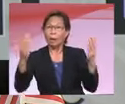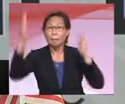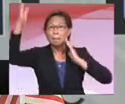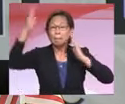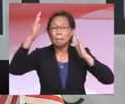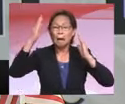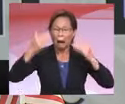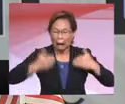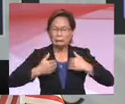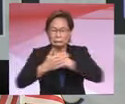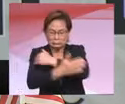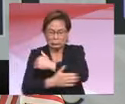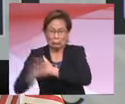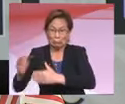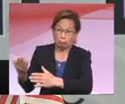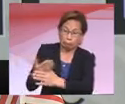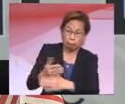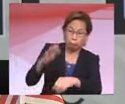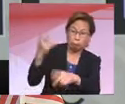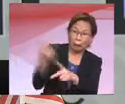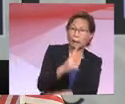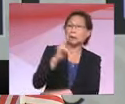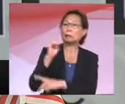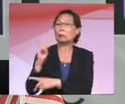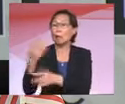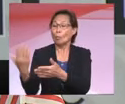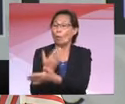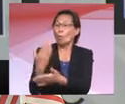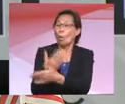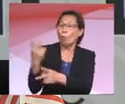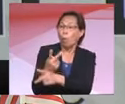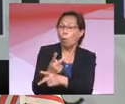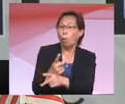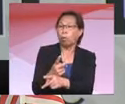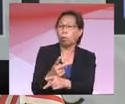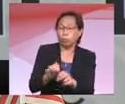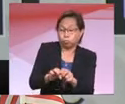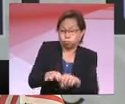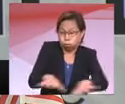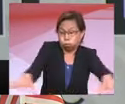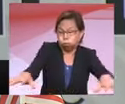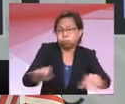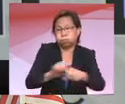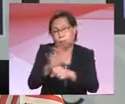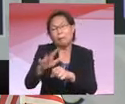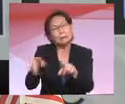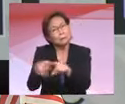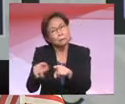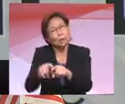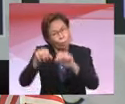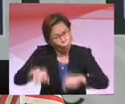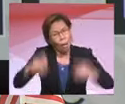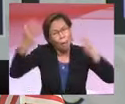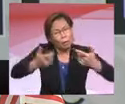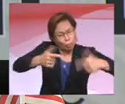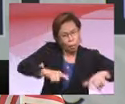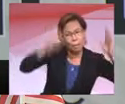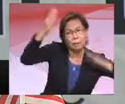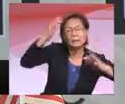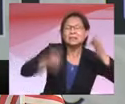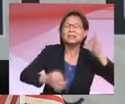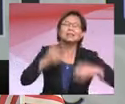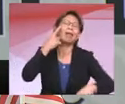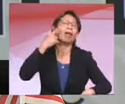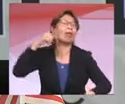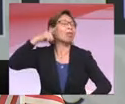kini menghadapi ancaman gelombang baru penularan COVID-19. Perkara yang sama boleh berlaku di Malaysia jika kita